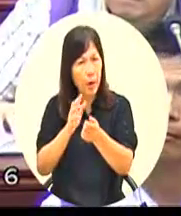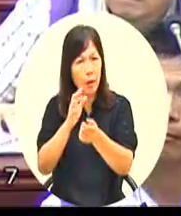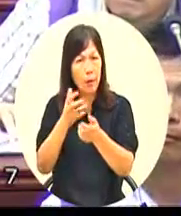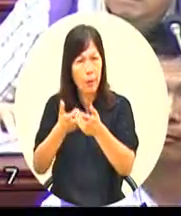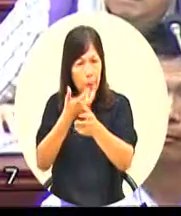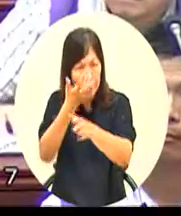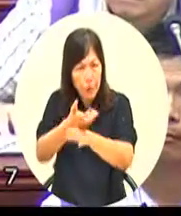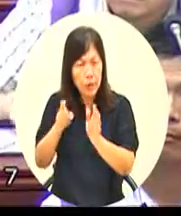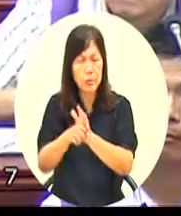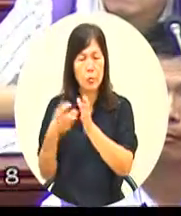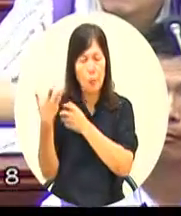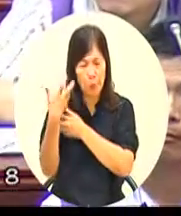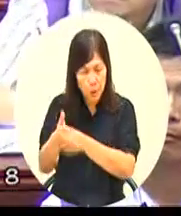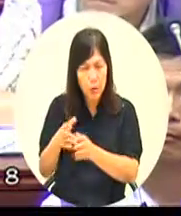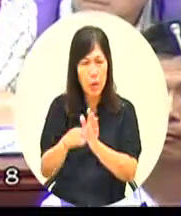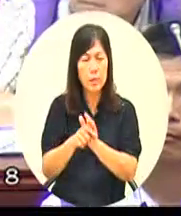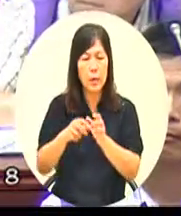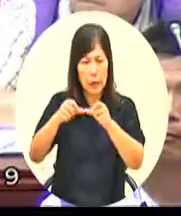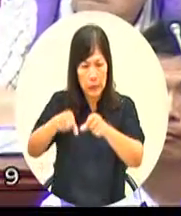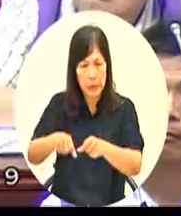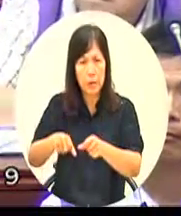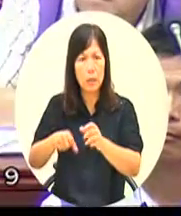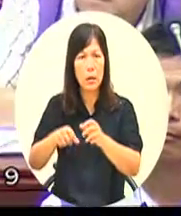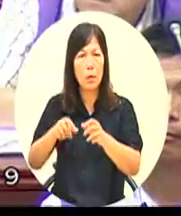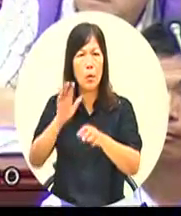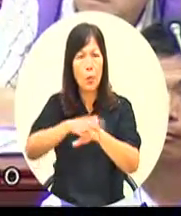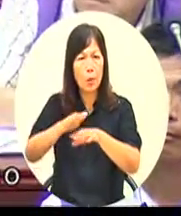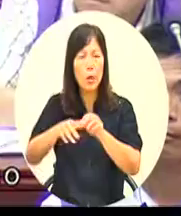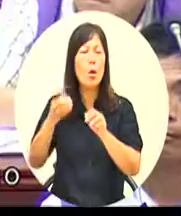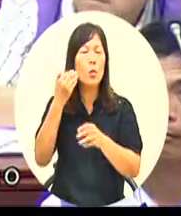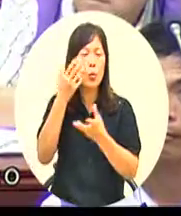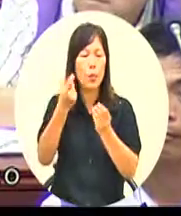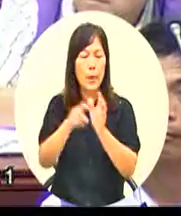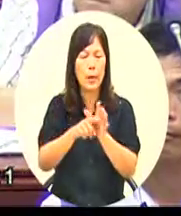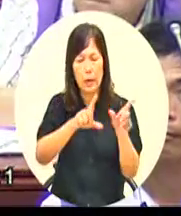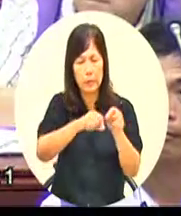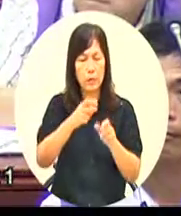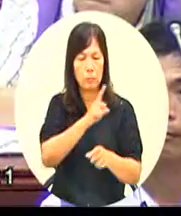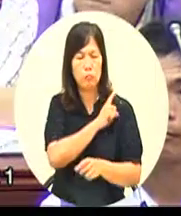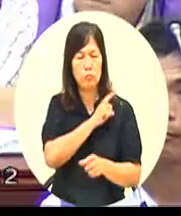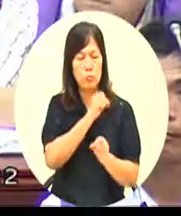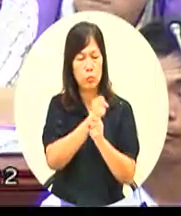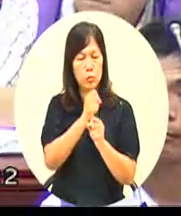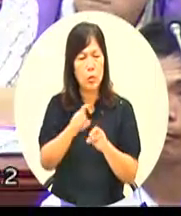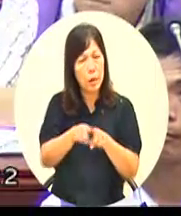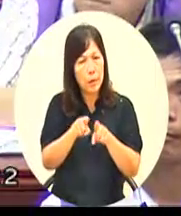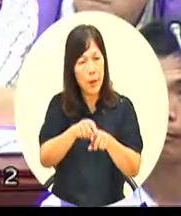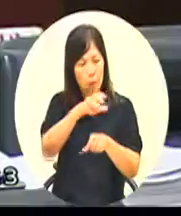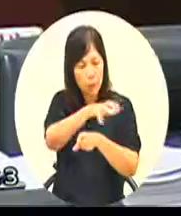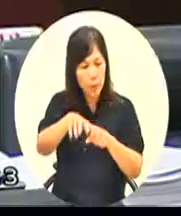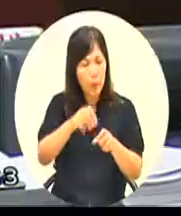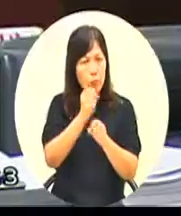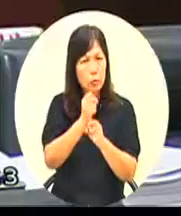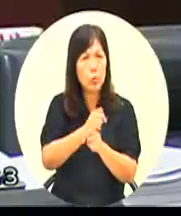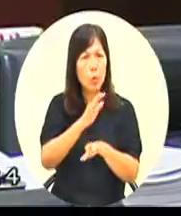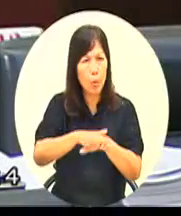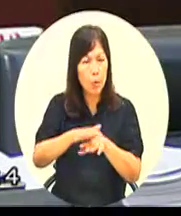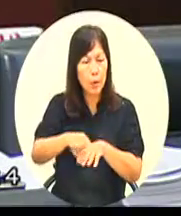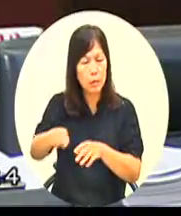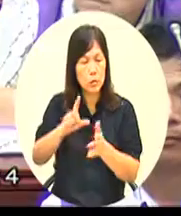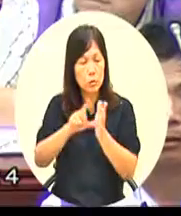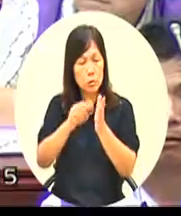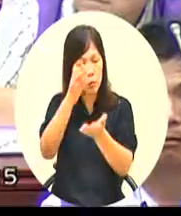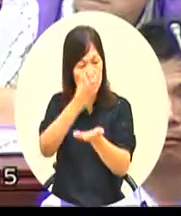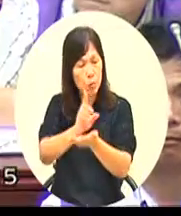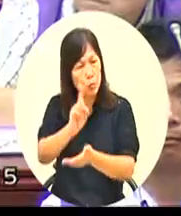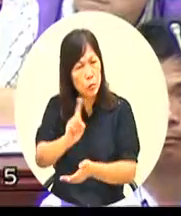个所谓委外或认养的合约，如果没有的话，我们就拿出来做，我们按照其他一般场 馆。好，那你知道这个公园认养到什么时候截止吗？ 他